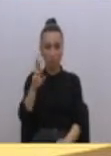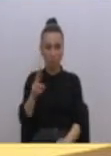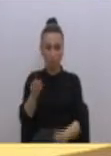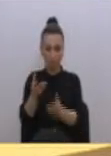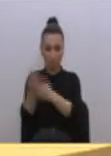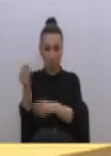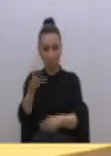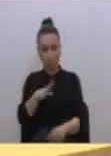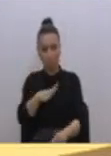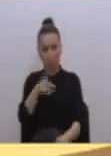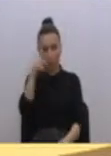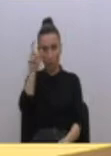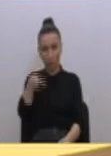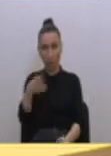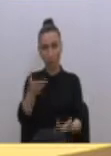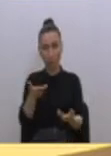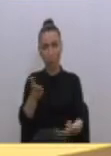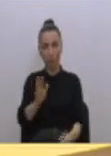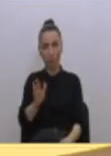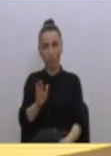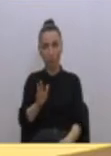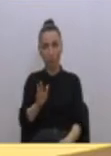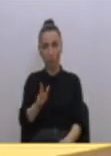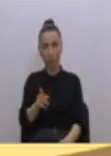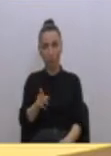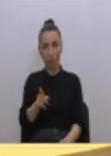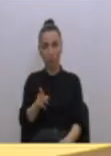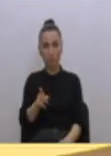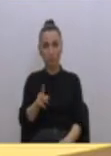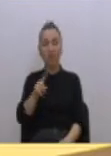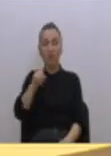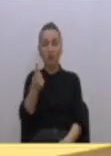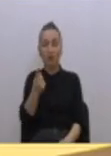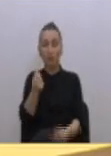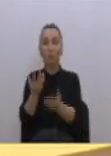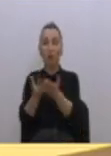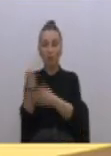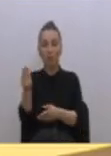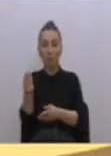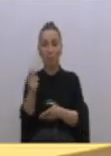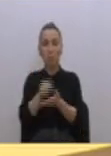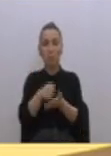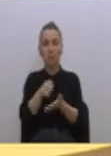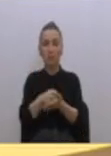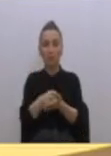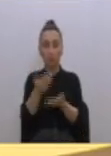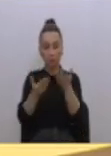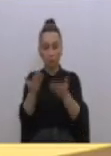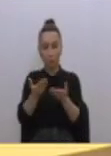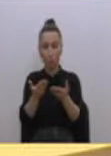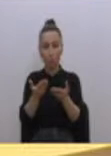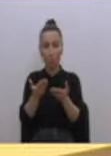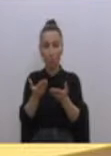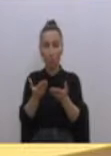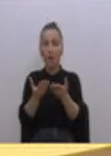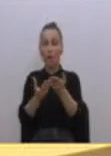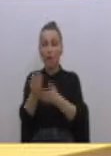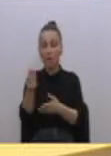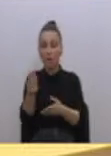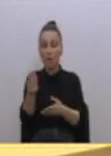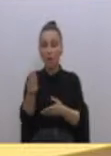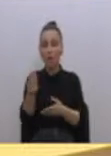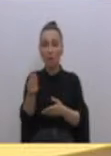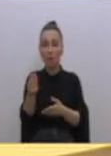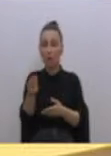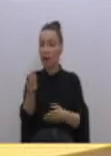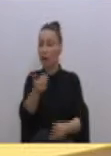არა? კუდოენდან გასულ ინდოელ ინვესტორს რატომ გადაუხადეთ? და თუ გადასახდელი